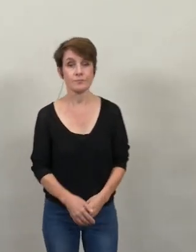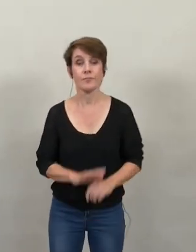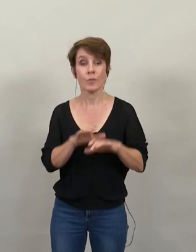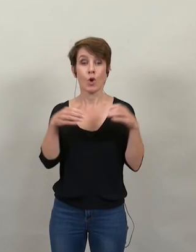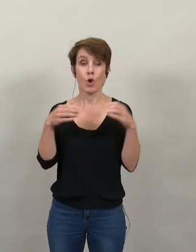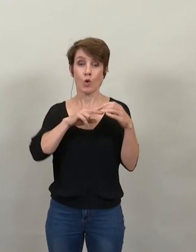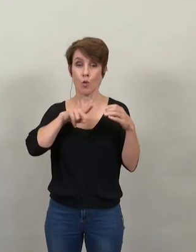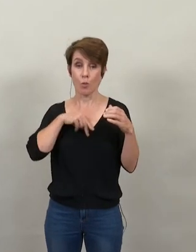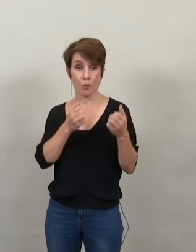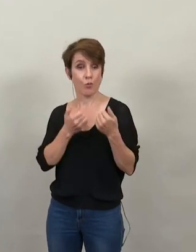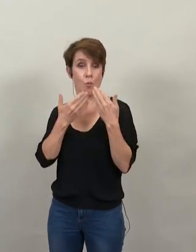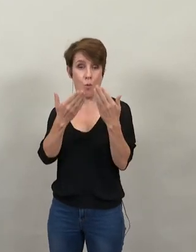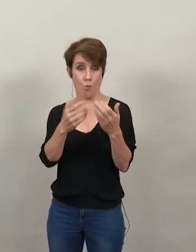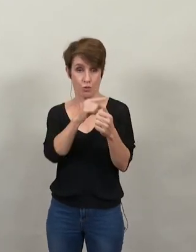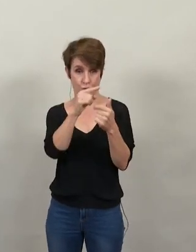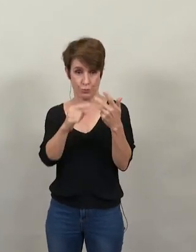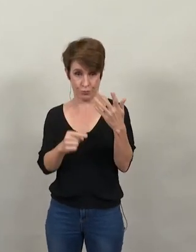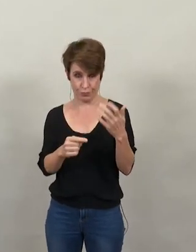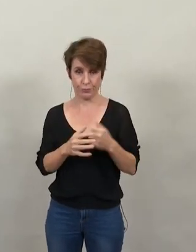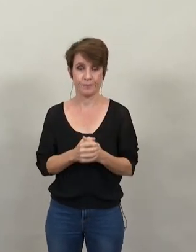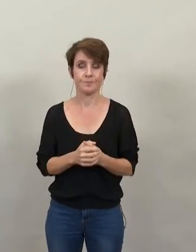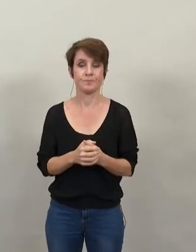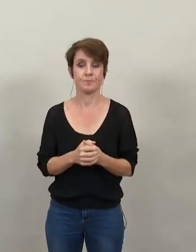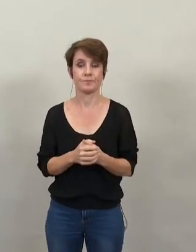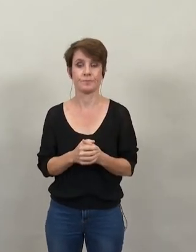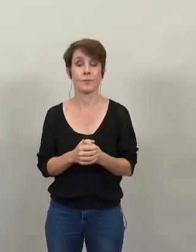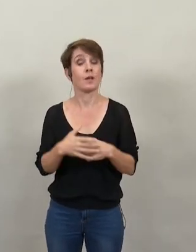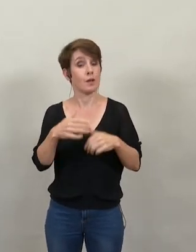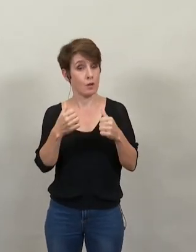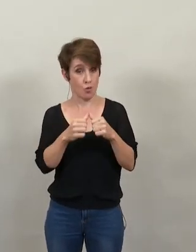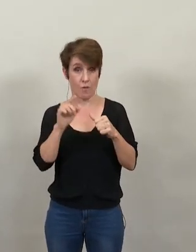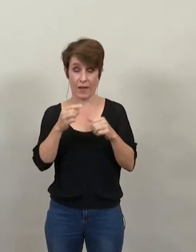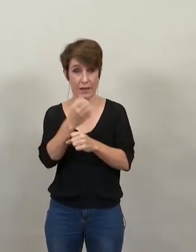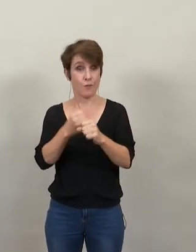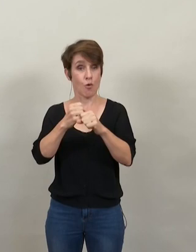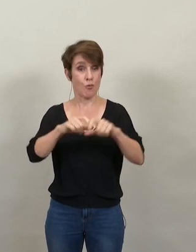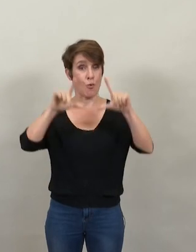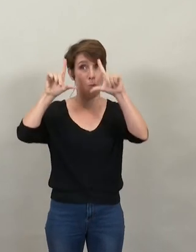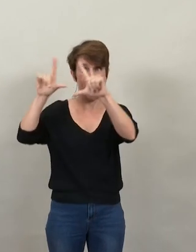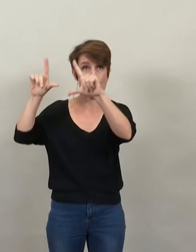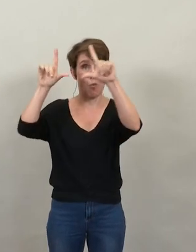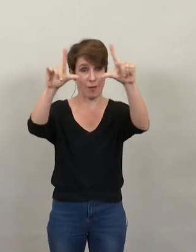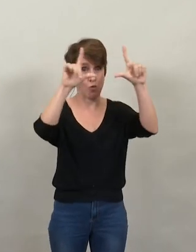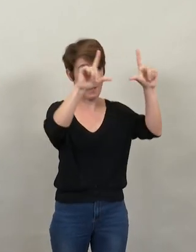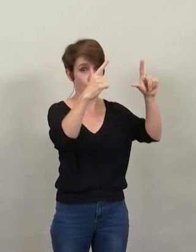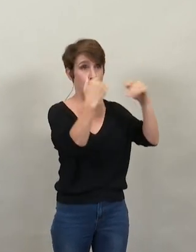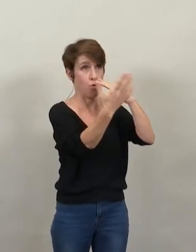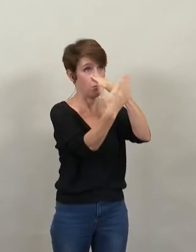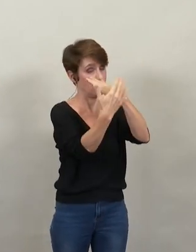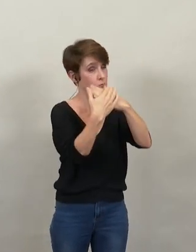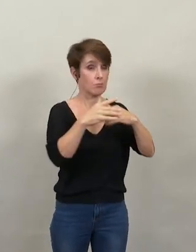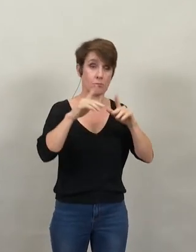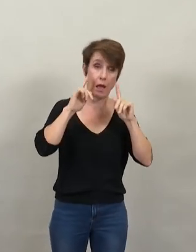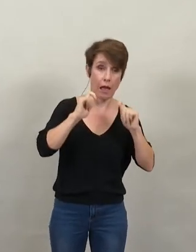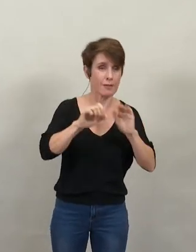propositions suivantes rappeler par une signaltique forte la priorité du piéton dans l'espace public avant